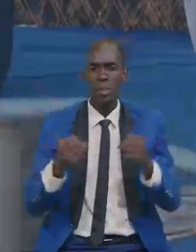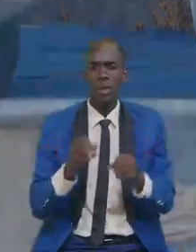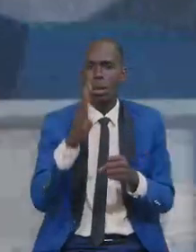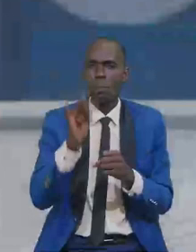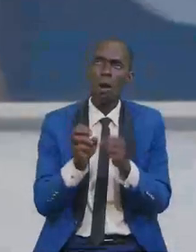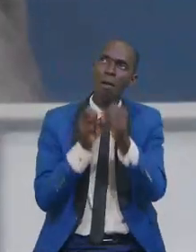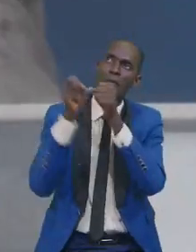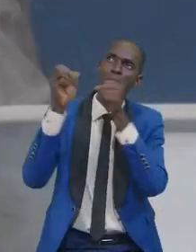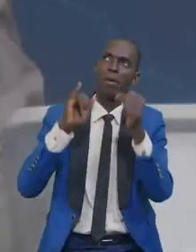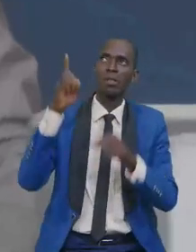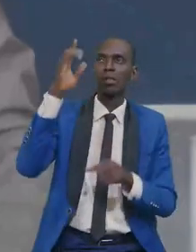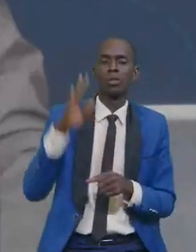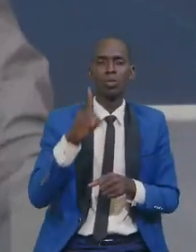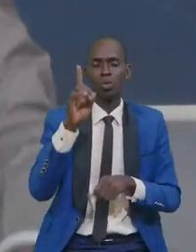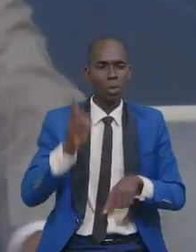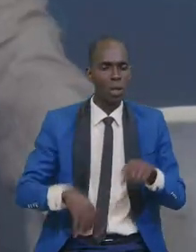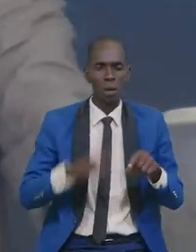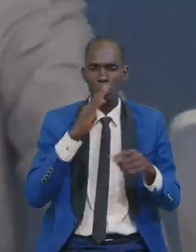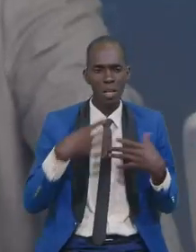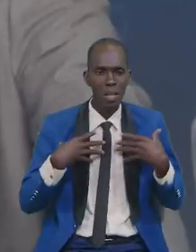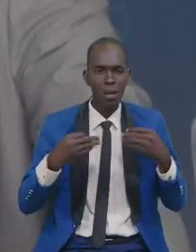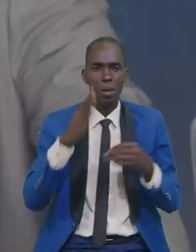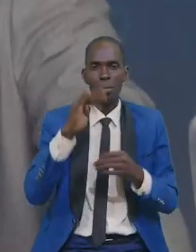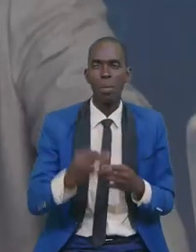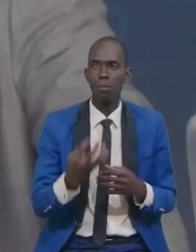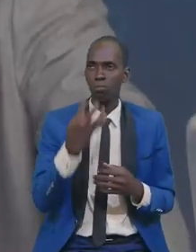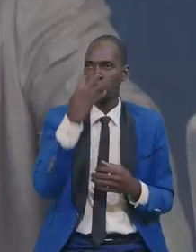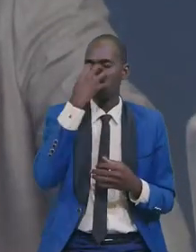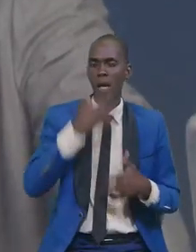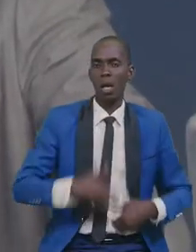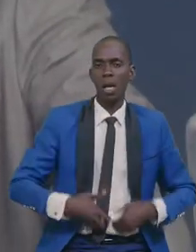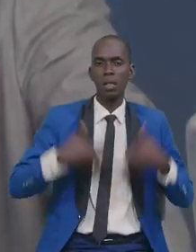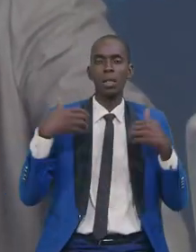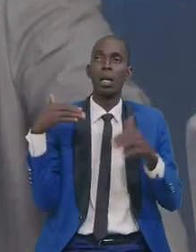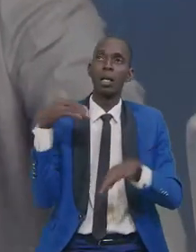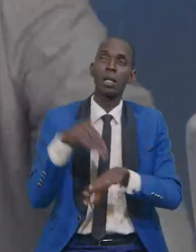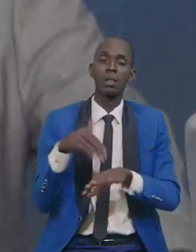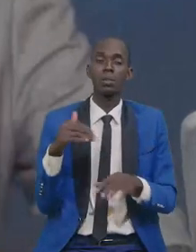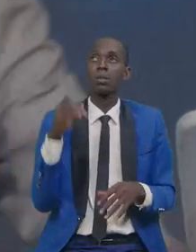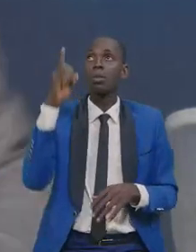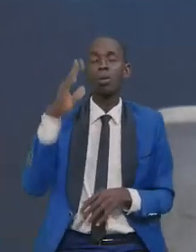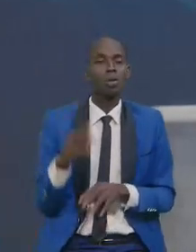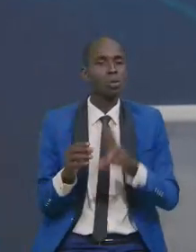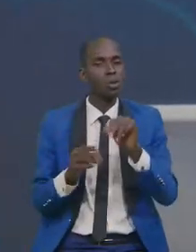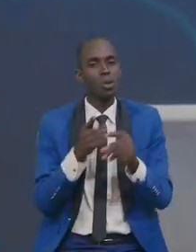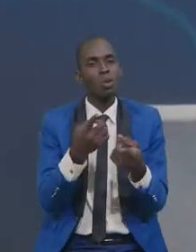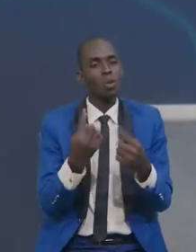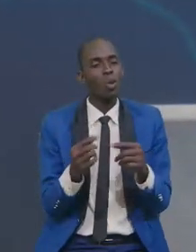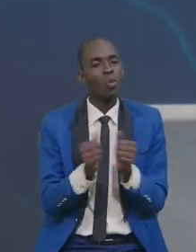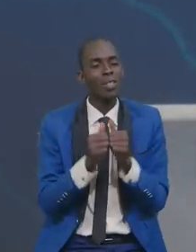en combattant Dieu, on n'est pas guéri en murmurant. Tu viens avec